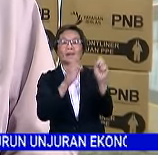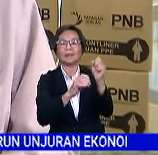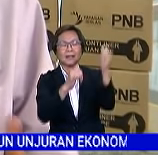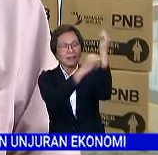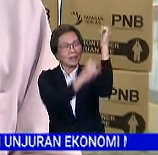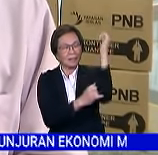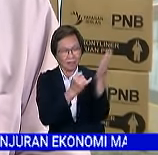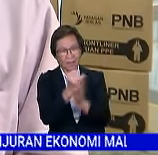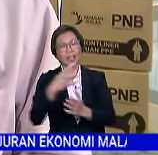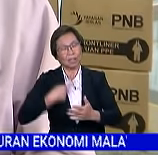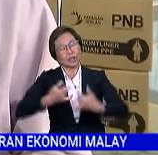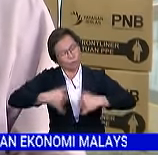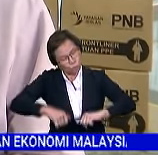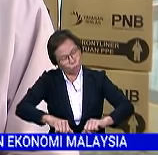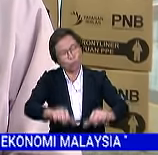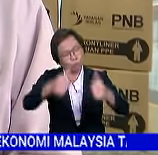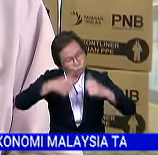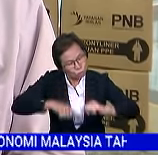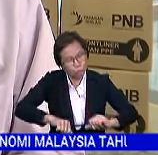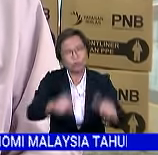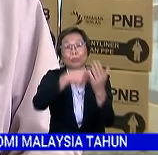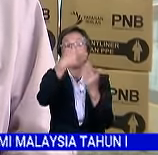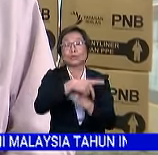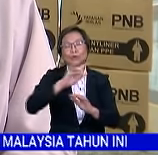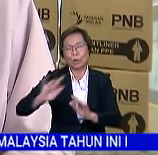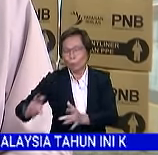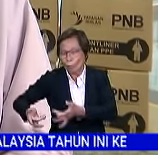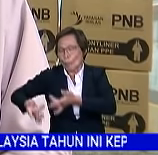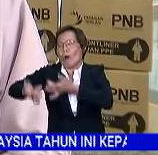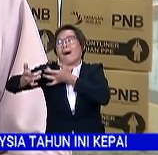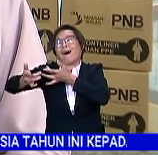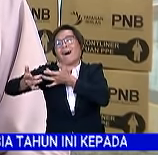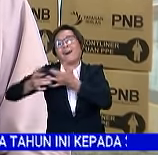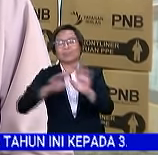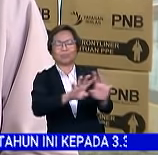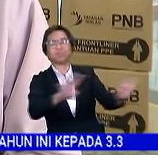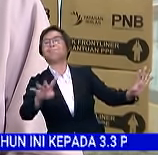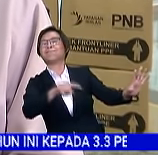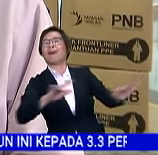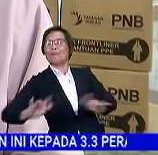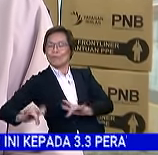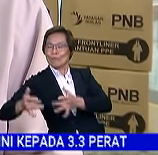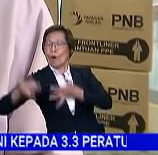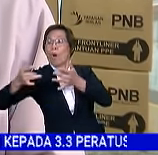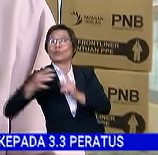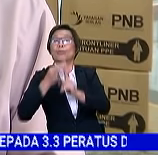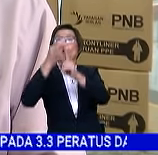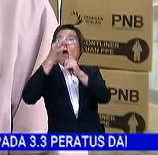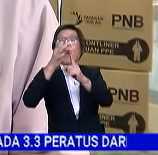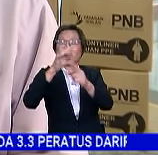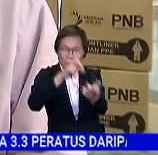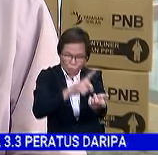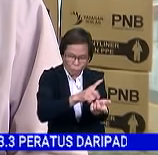boleh meneruskan projek ini bagi meringankan beban yang dihadapi oleh anggota barisan depan, terutamanya anggota